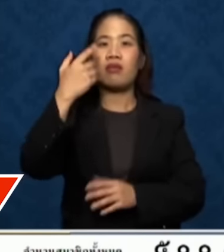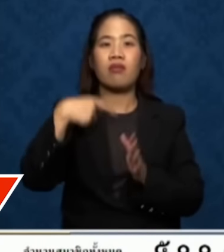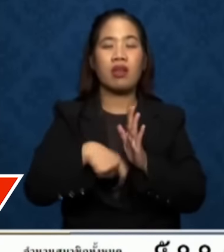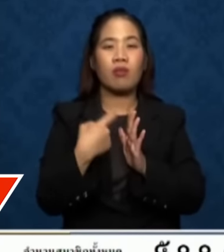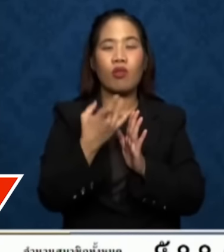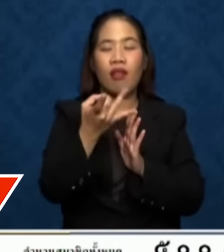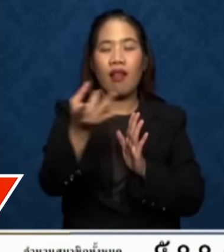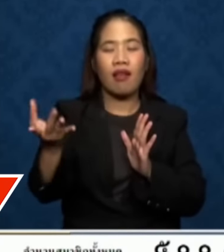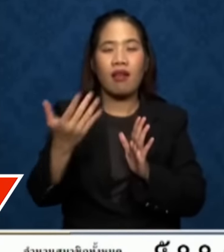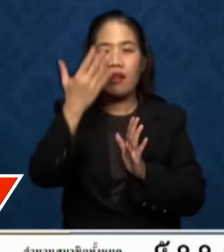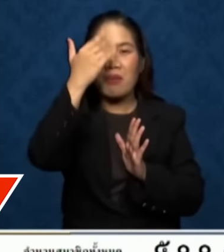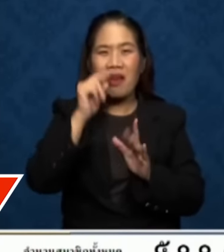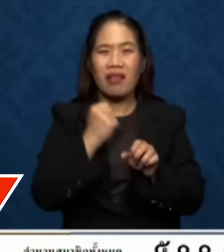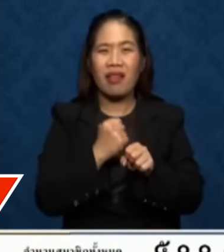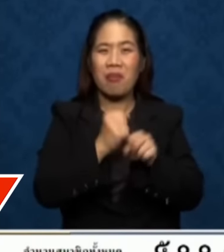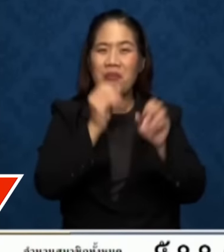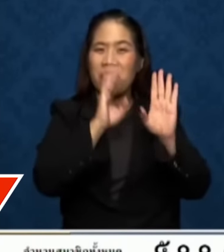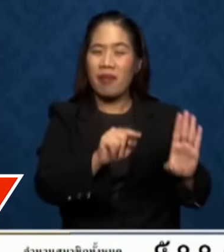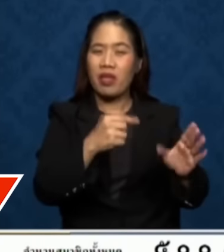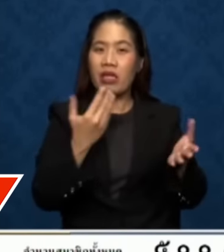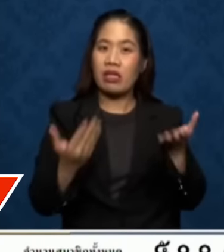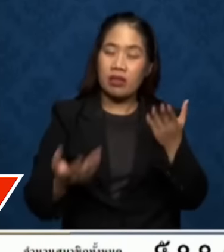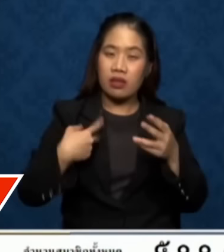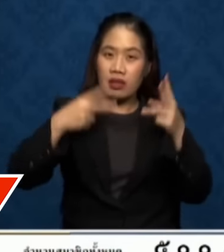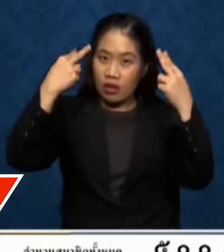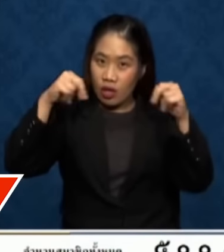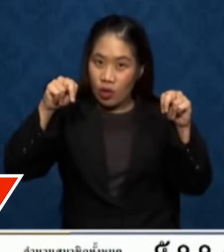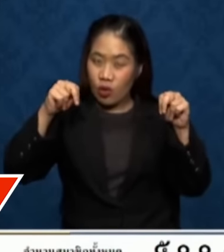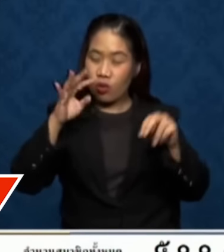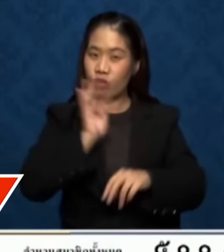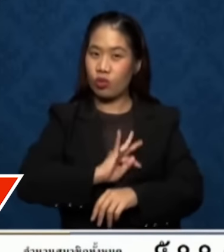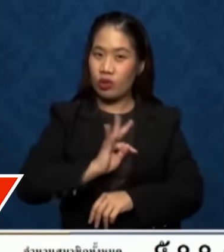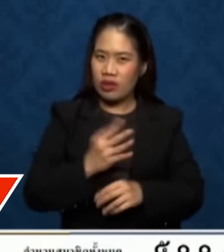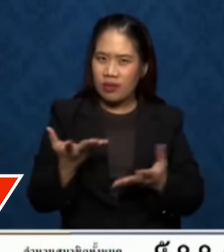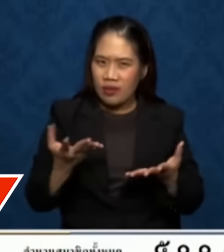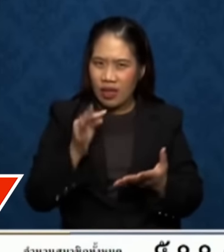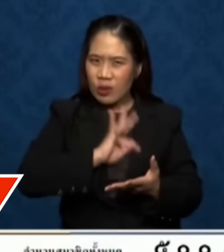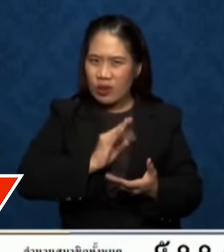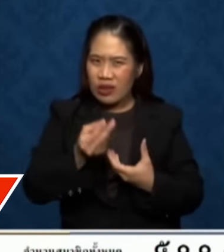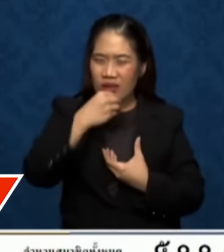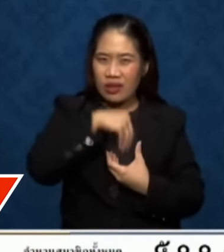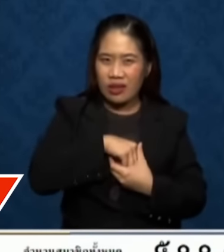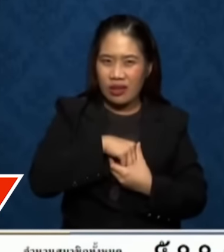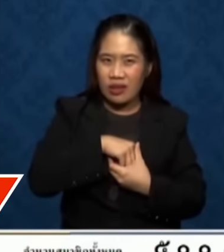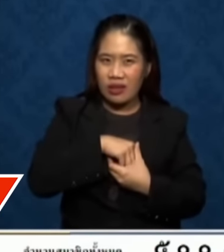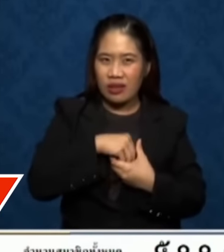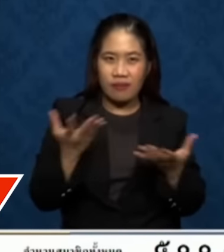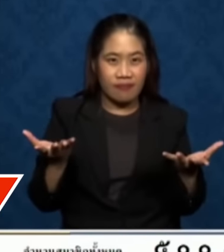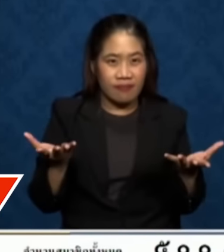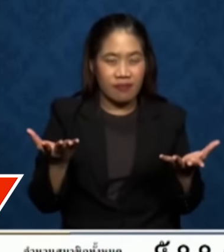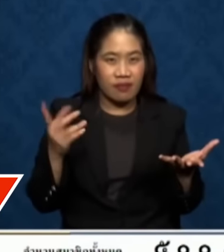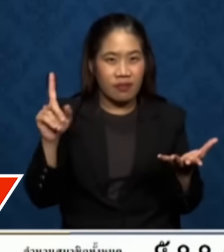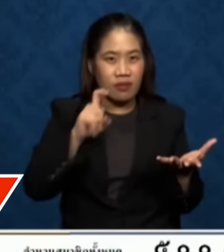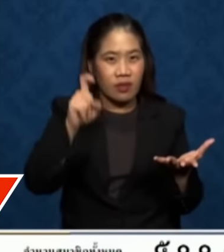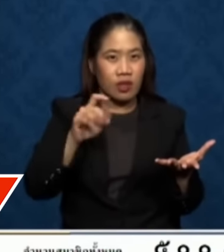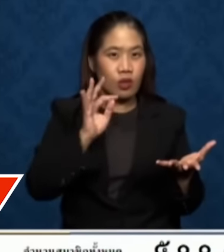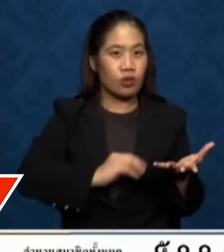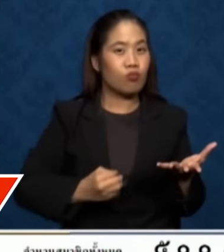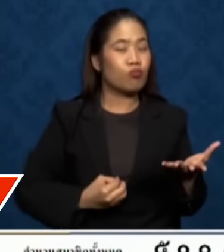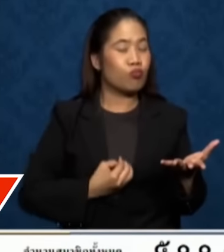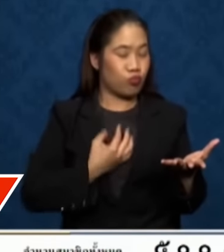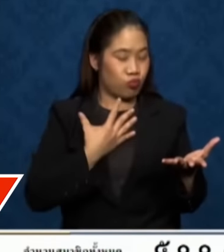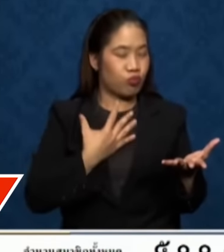นะคะที่ทำแบบนั้นหรือนายกรัฐมนตรีท่านอาจจะรู้สึกมีความรู้สึกสองความรู้สึกเดียวกันท่านรู้สึกภูมิใจค่ะ